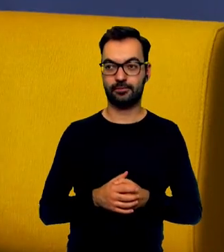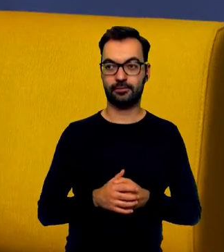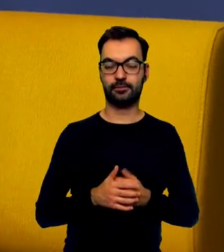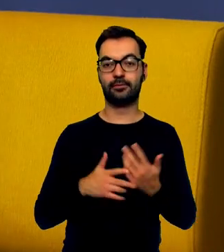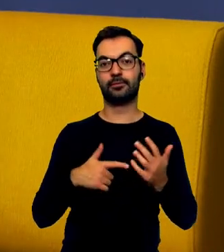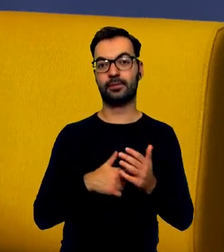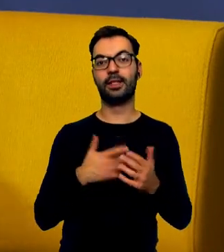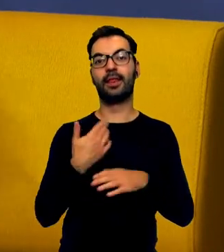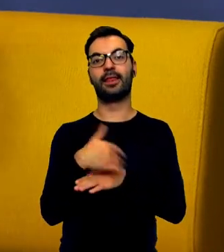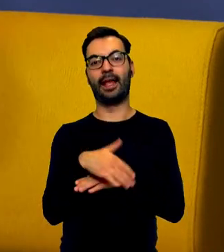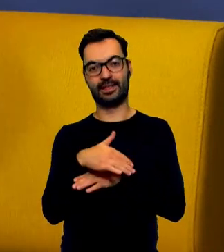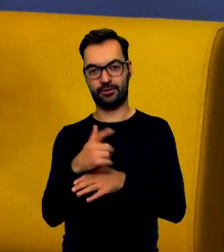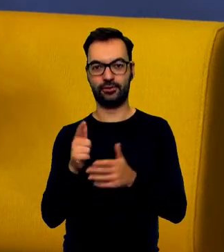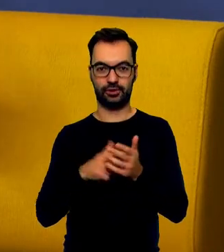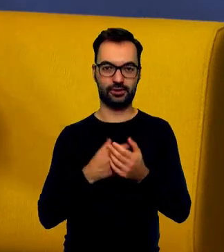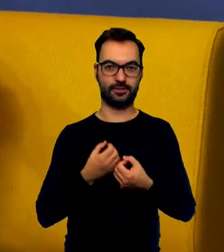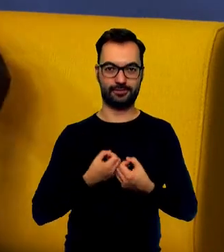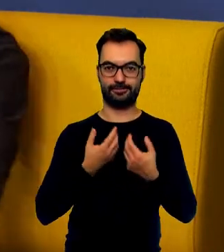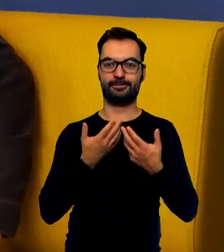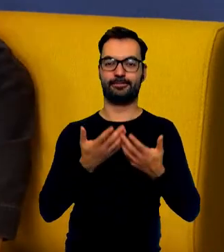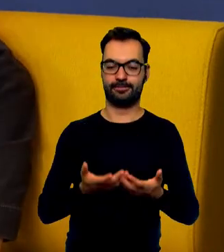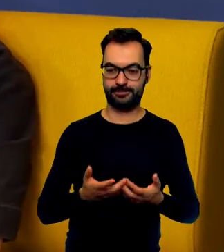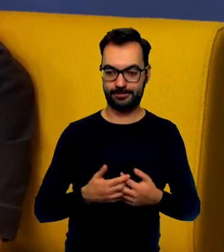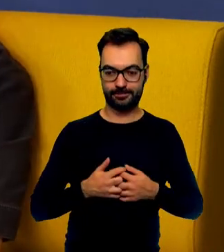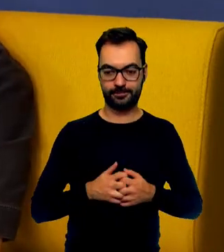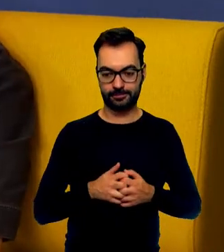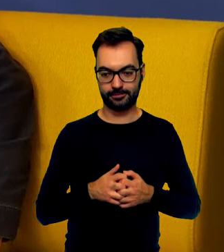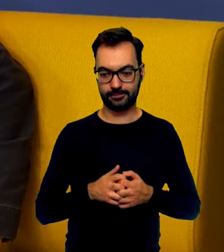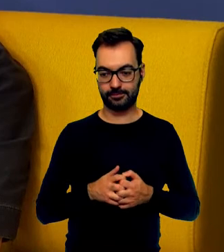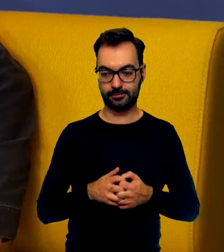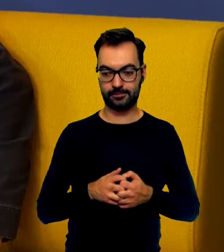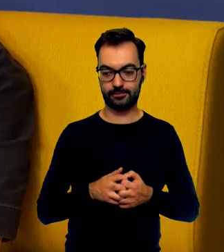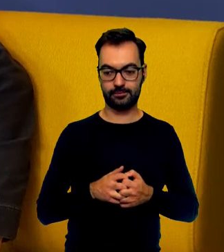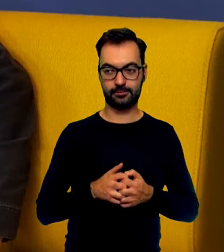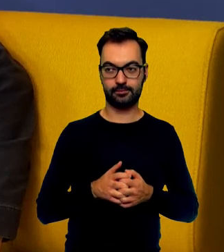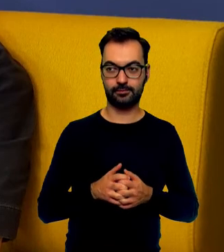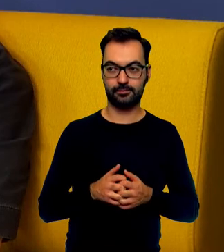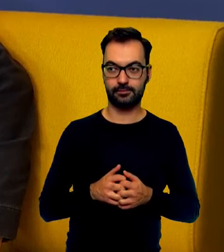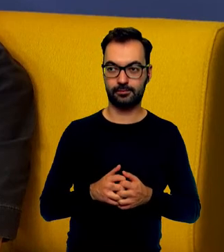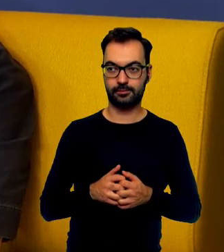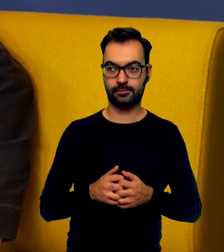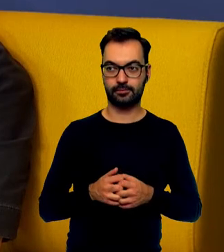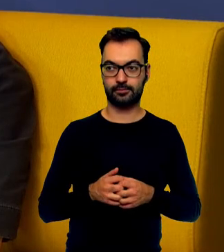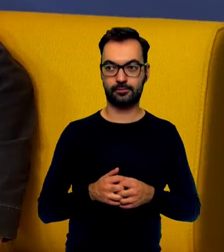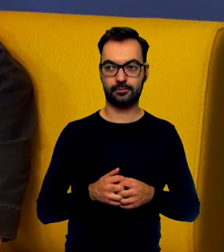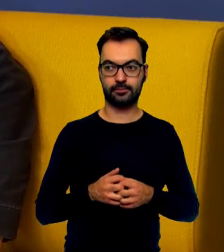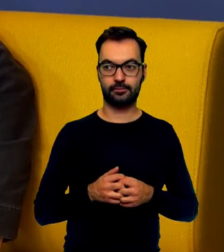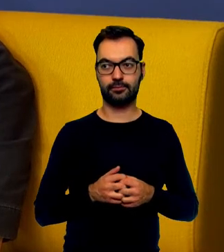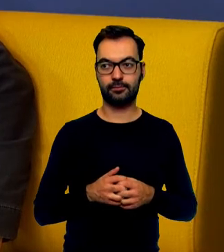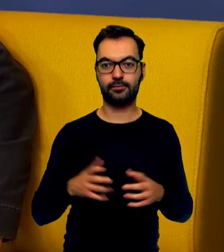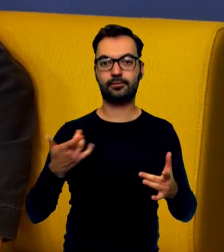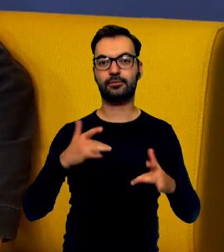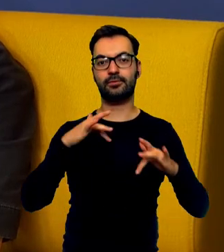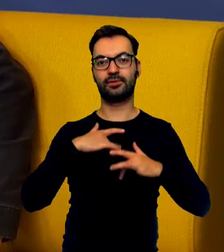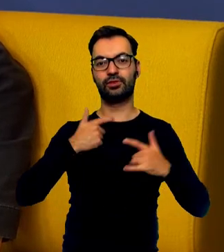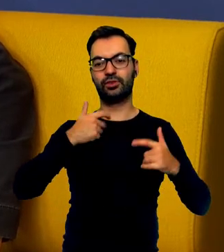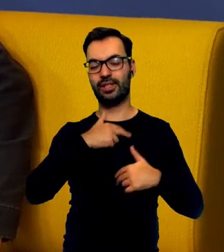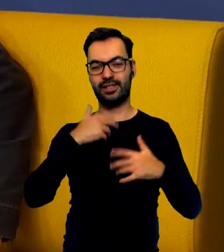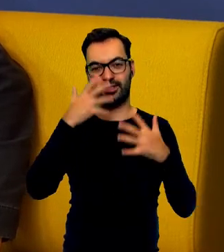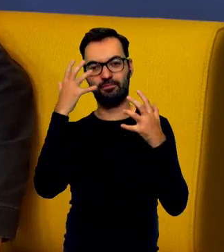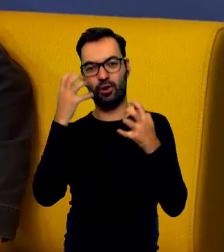znajduje ujście na zewnątrz i wówczas to wszystko, co w samych nas jest